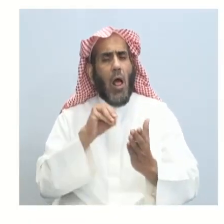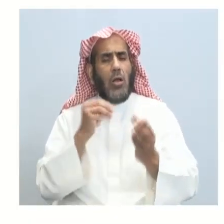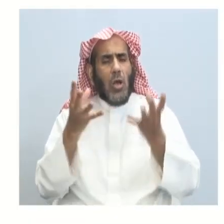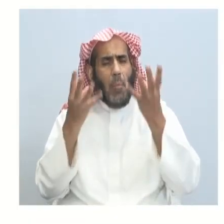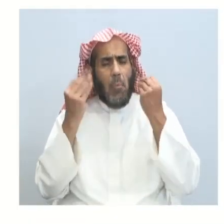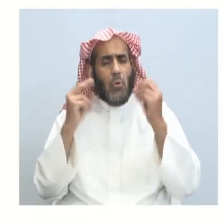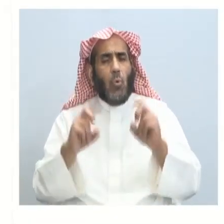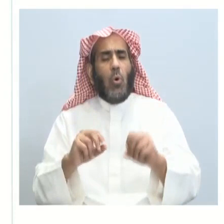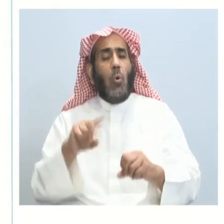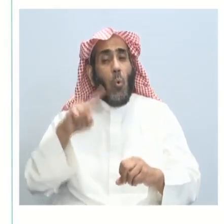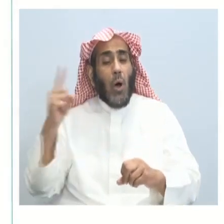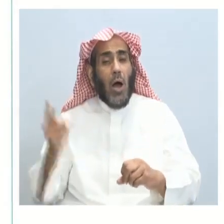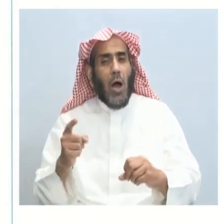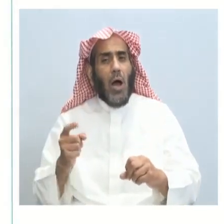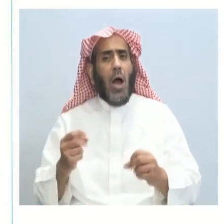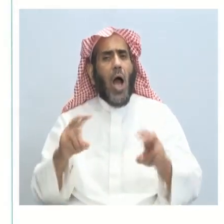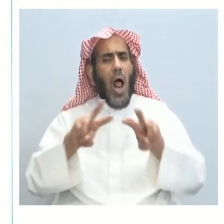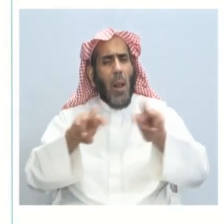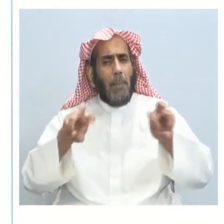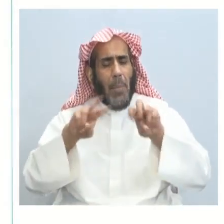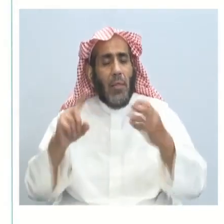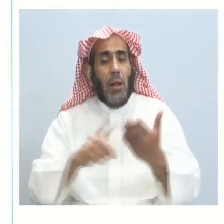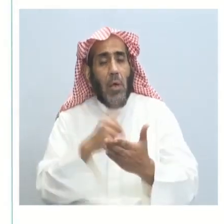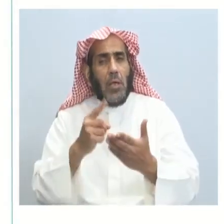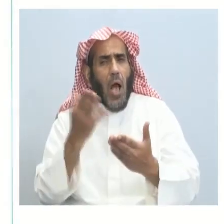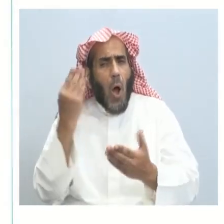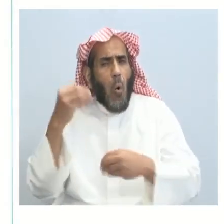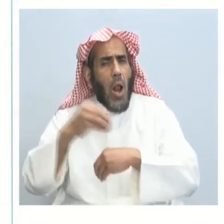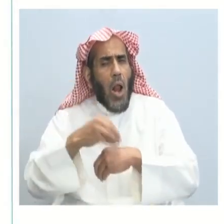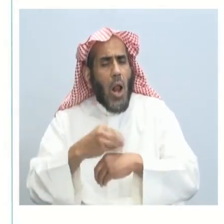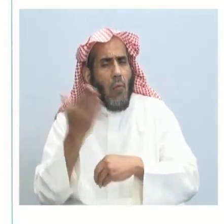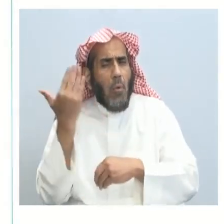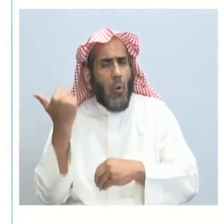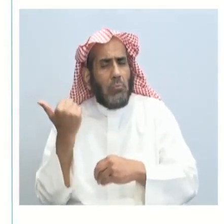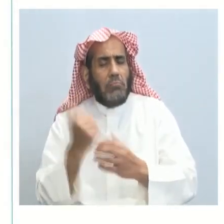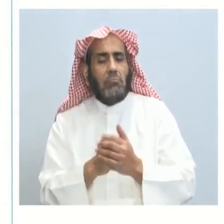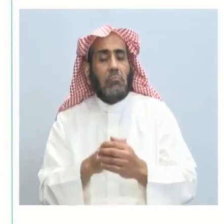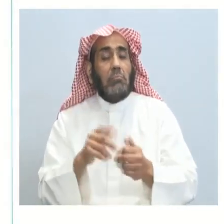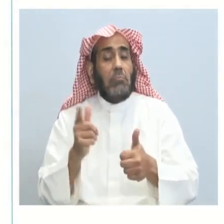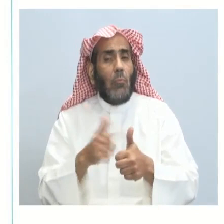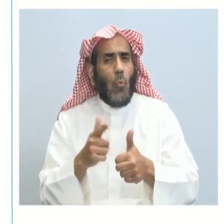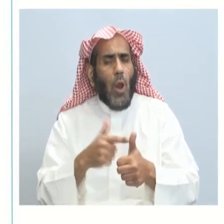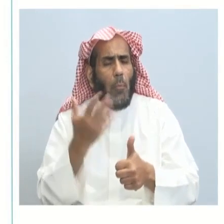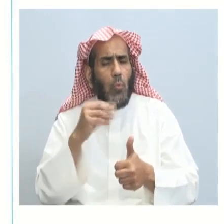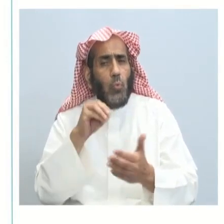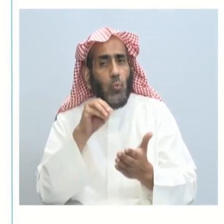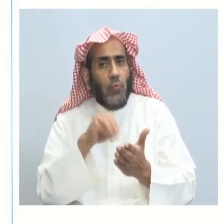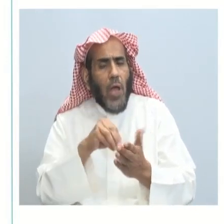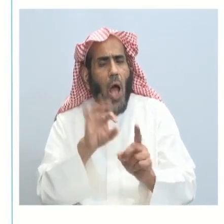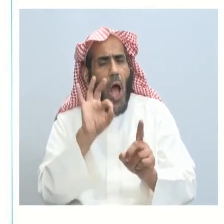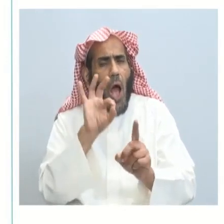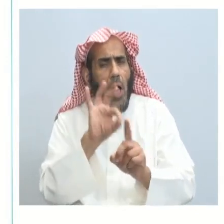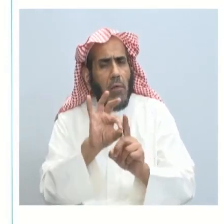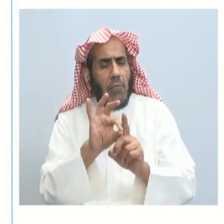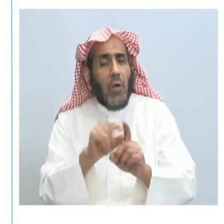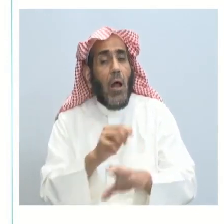والبحث البيي نستذكر ما تناولناه في هذا الموضوع ذكرنا اولا لابد من وجود هدف وهذه